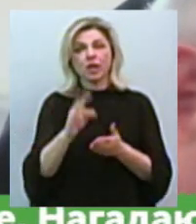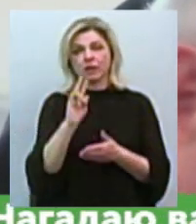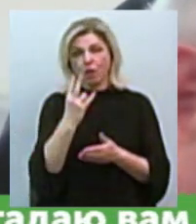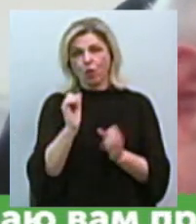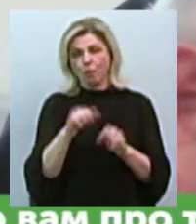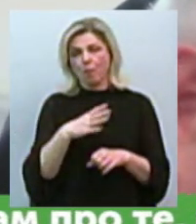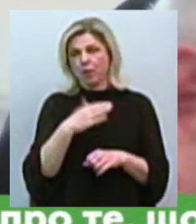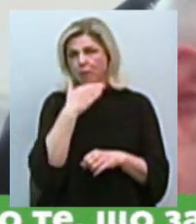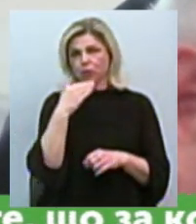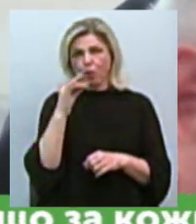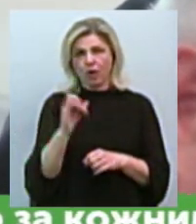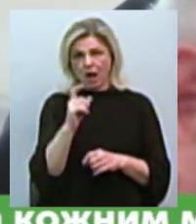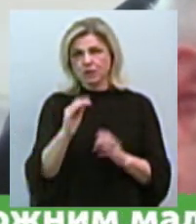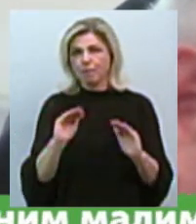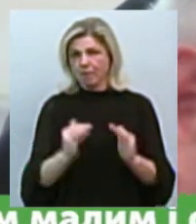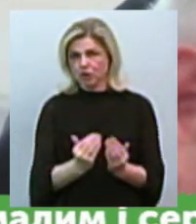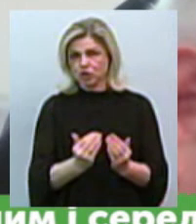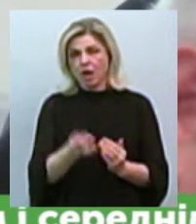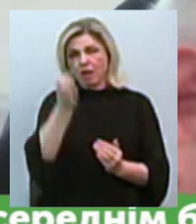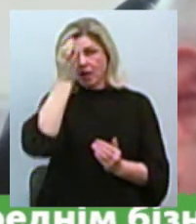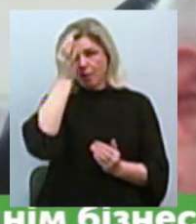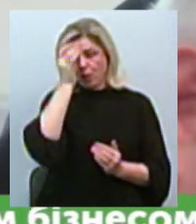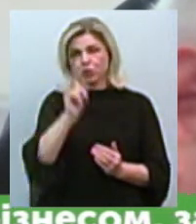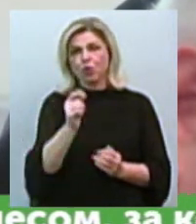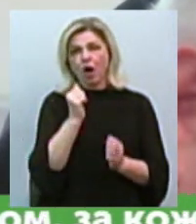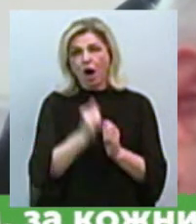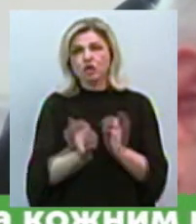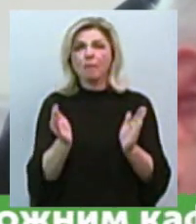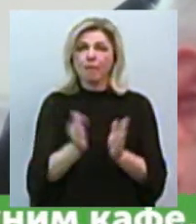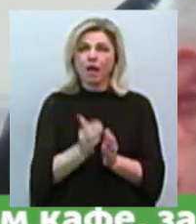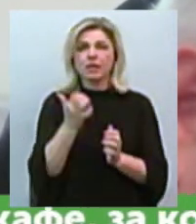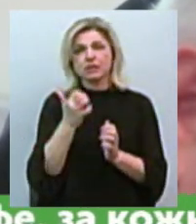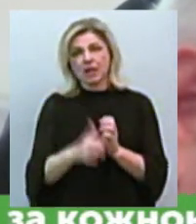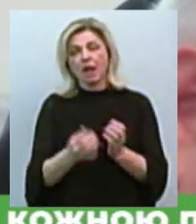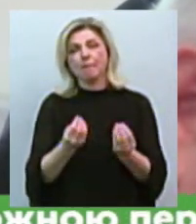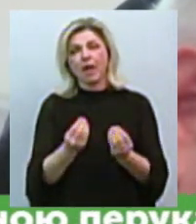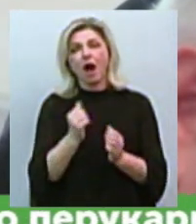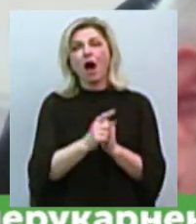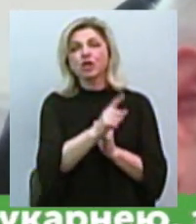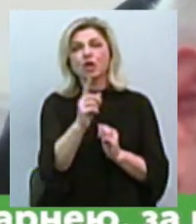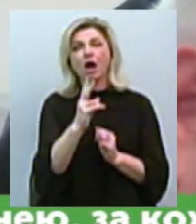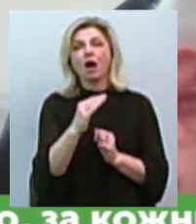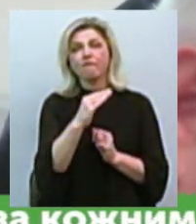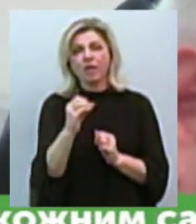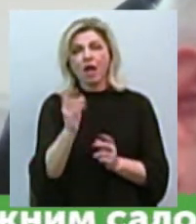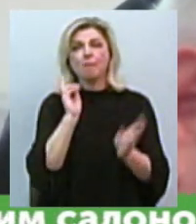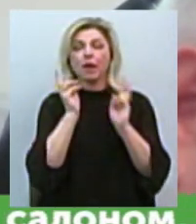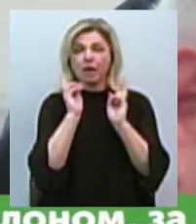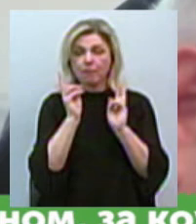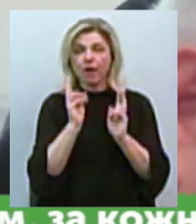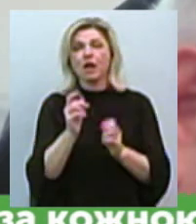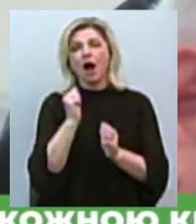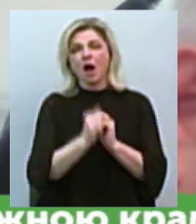разы меньше. Напомню вам о том, что за каждым малым и средним бизнесом, за каждым кафе, за каждой парикмахерской, за